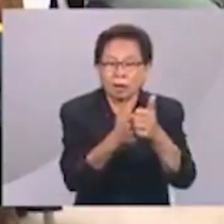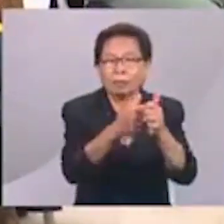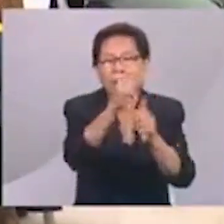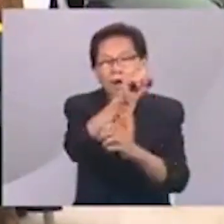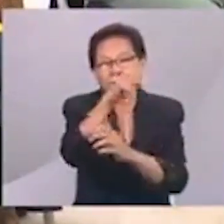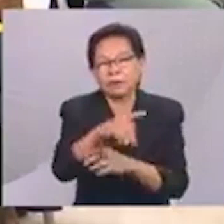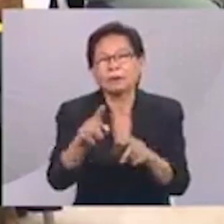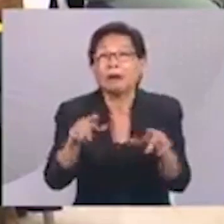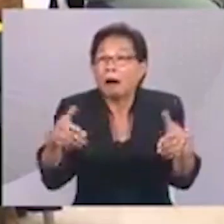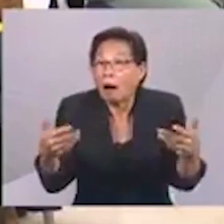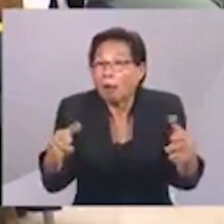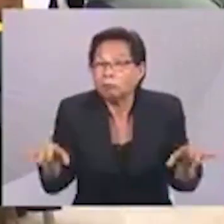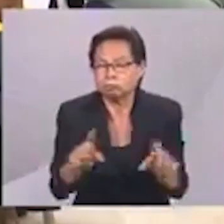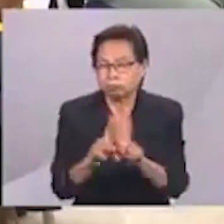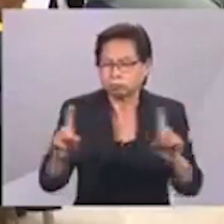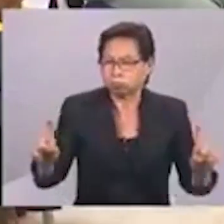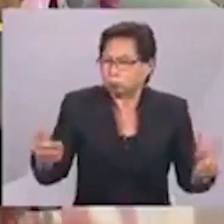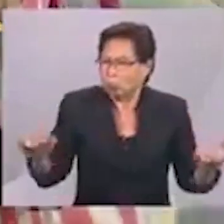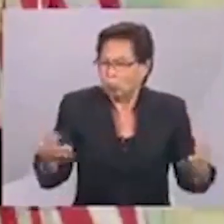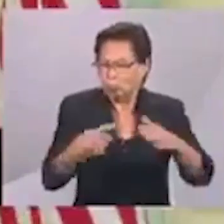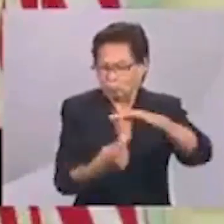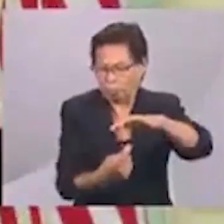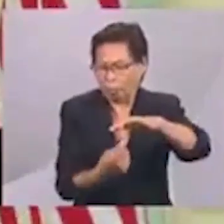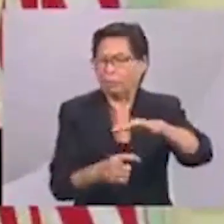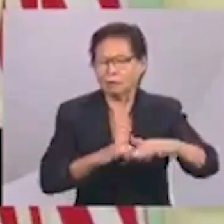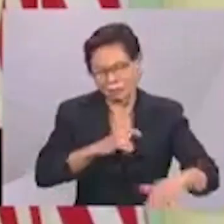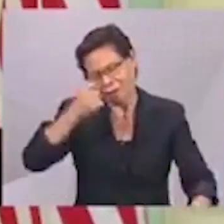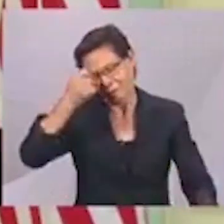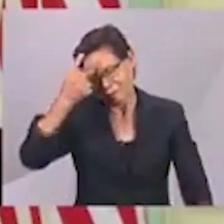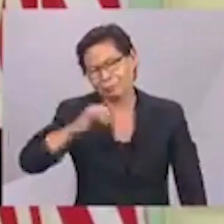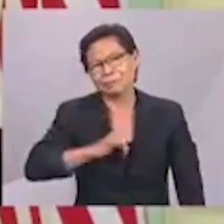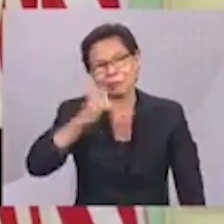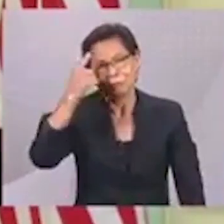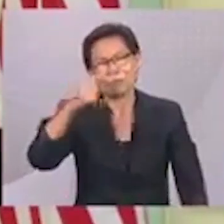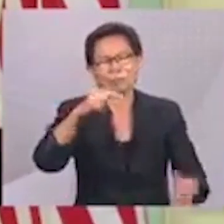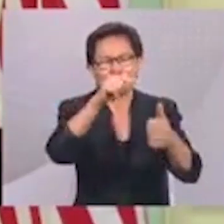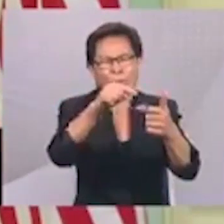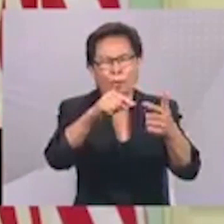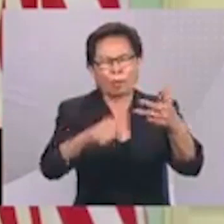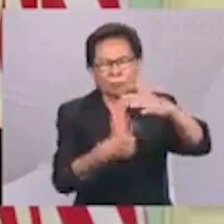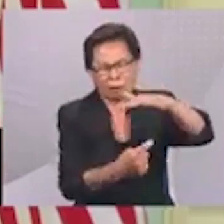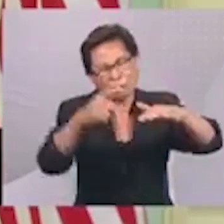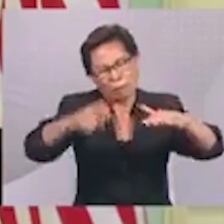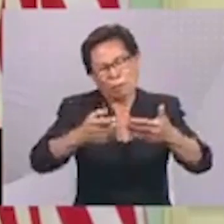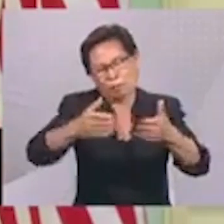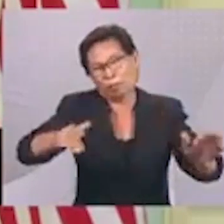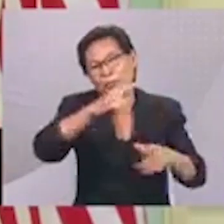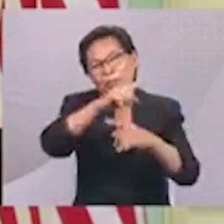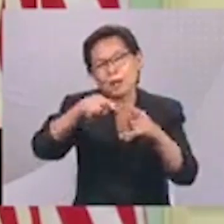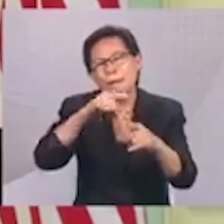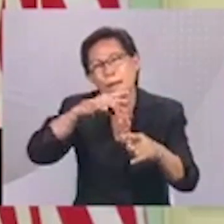seperti penjarakan sosial? Ya, saya faham beberapa taska perlu dibuka kerana